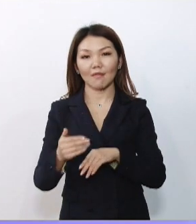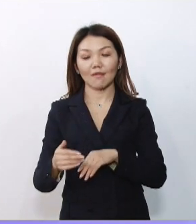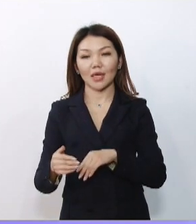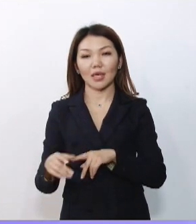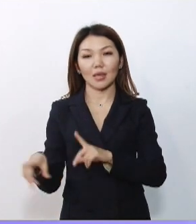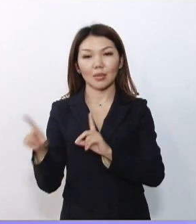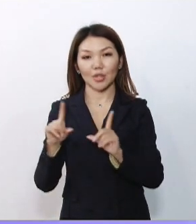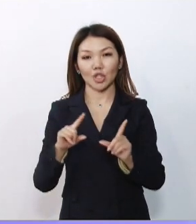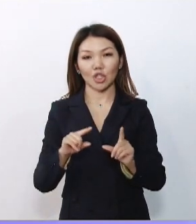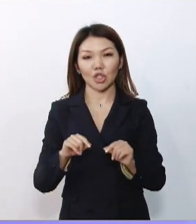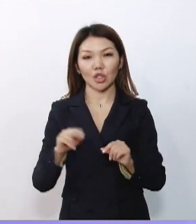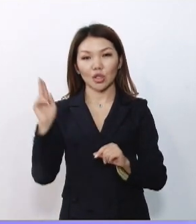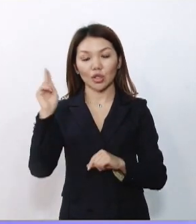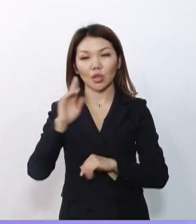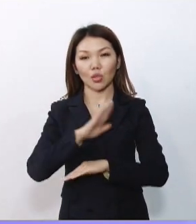урок.